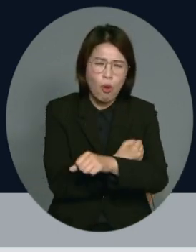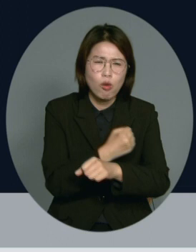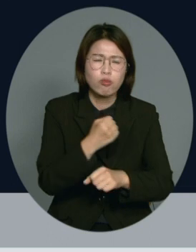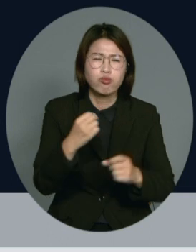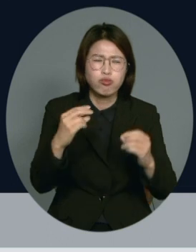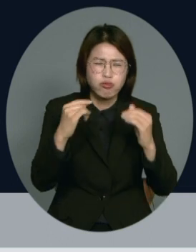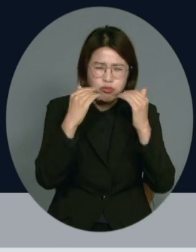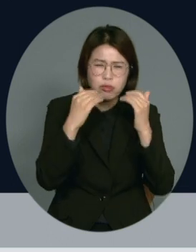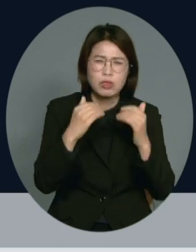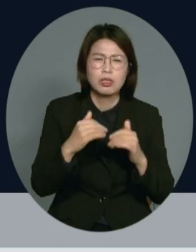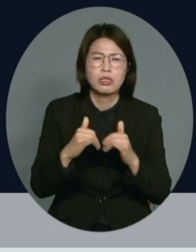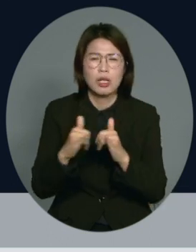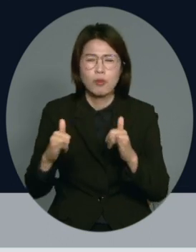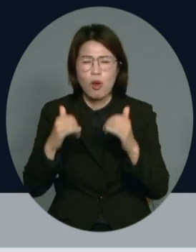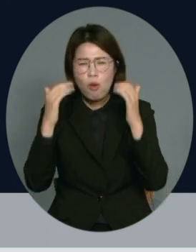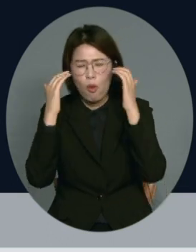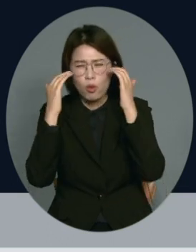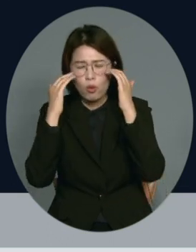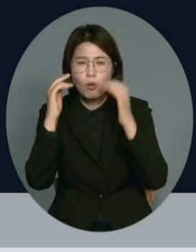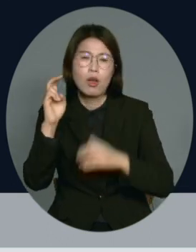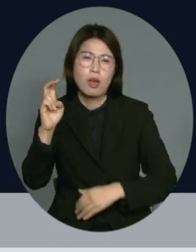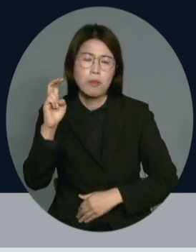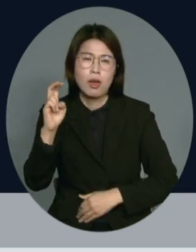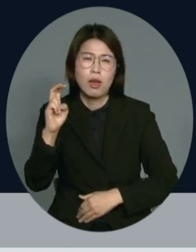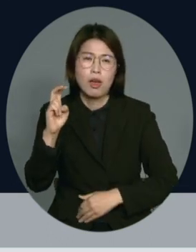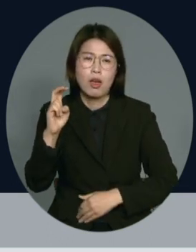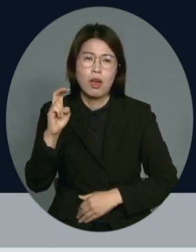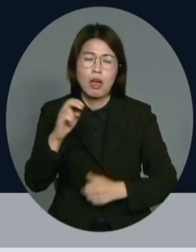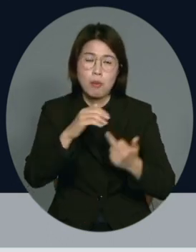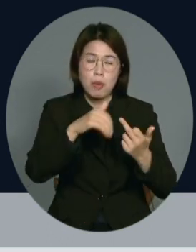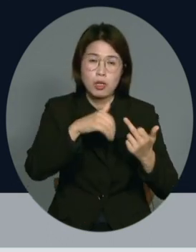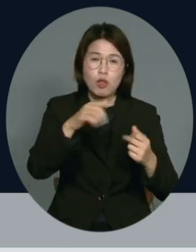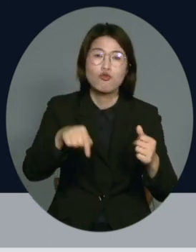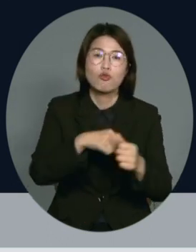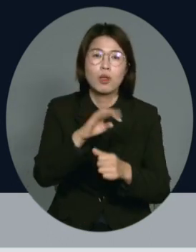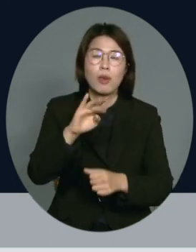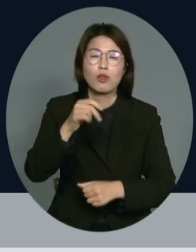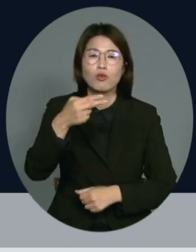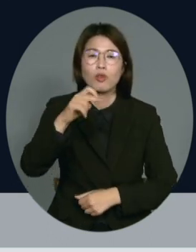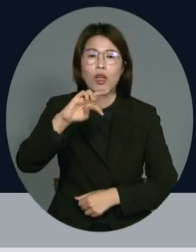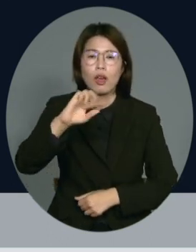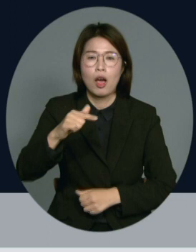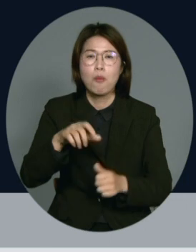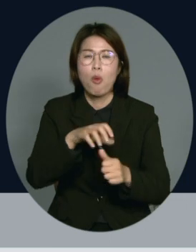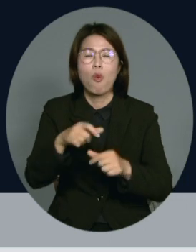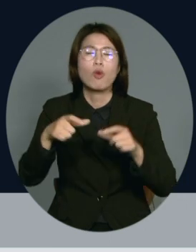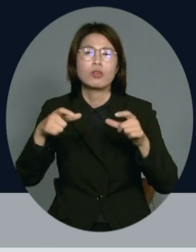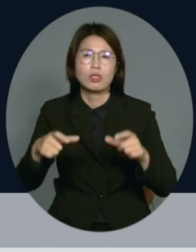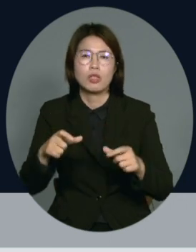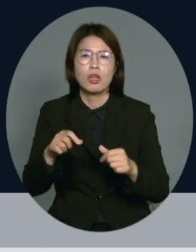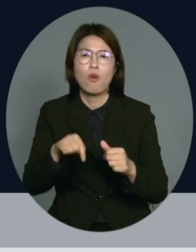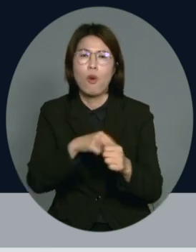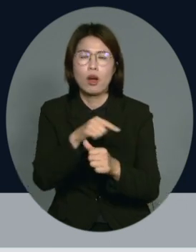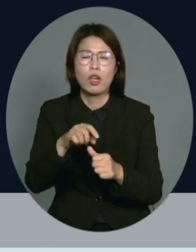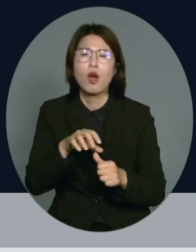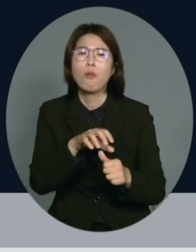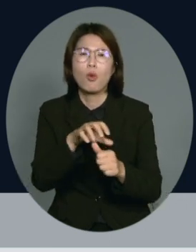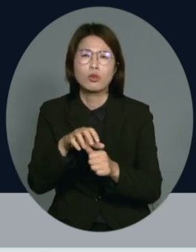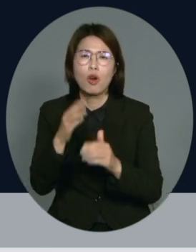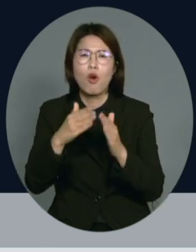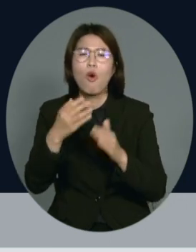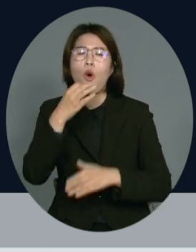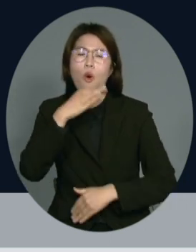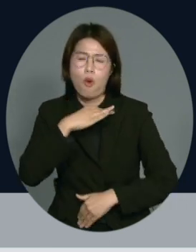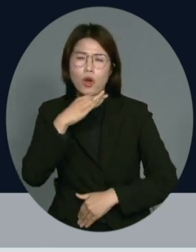주민생활의 고통이 충분히 예견되고 채석장이 위치한 백두대간 보호지역에 환경보전 등 공익적